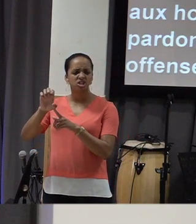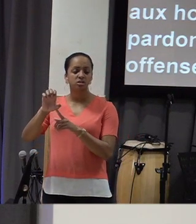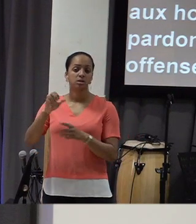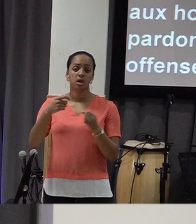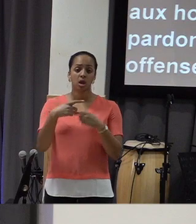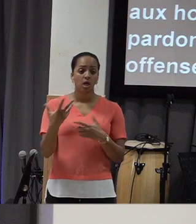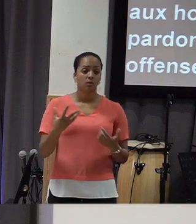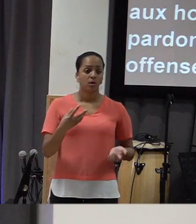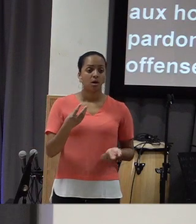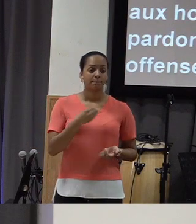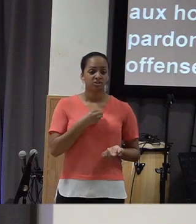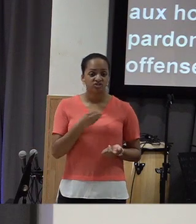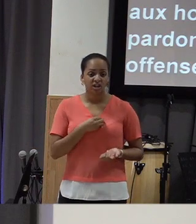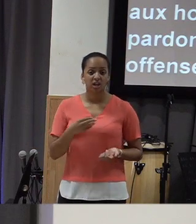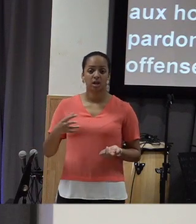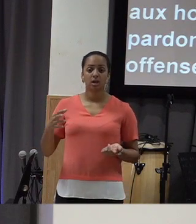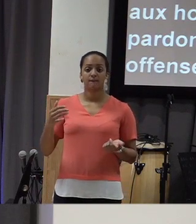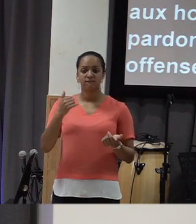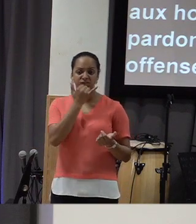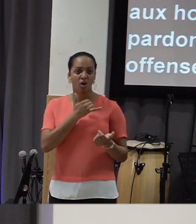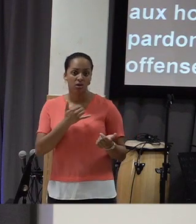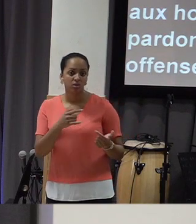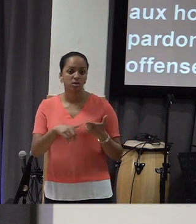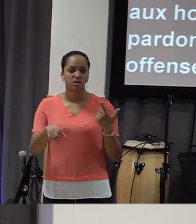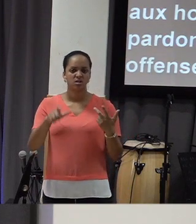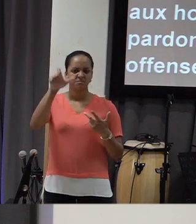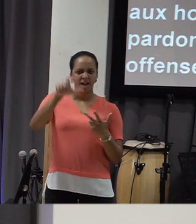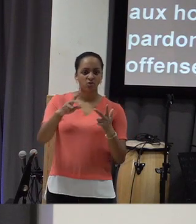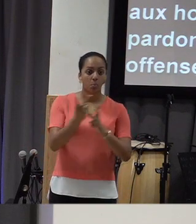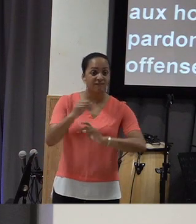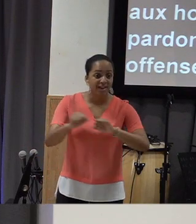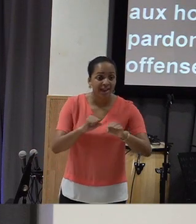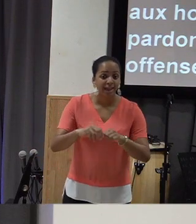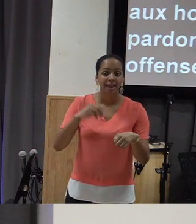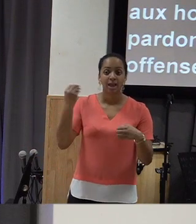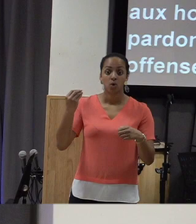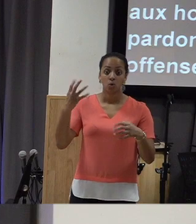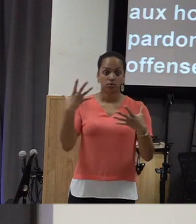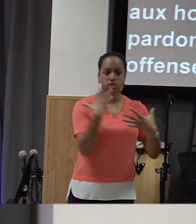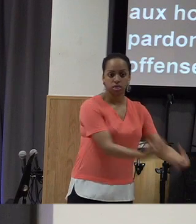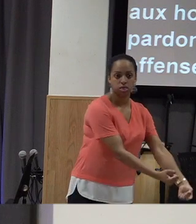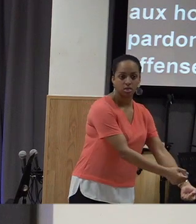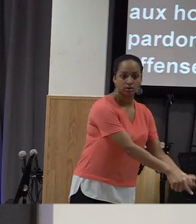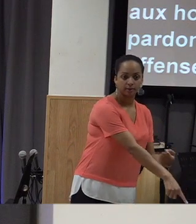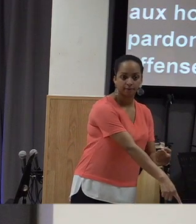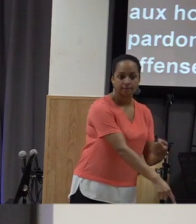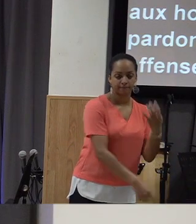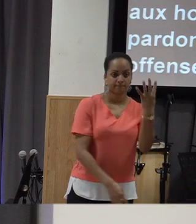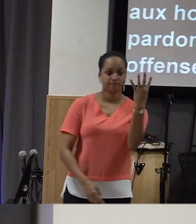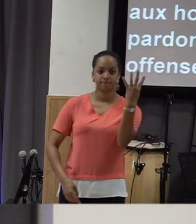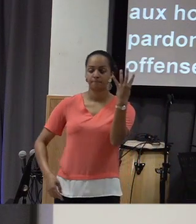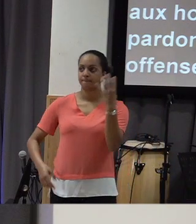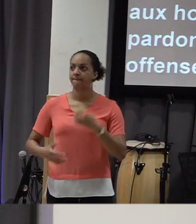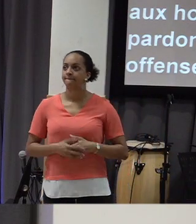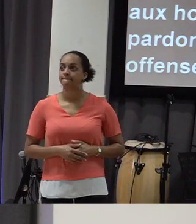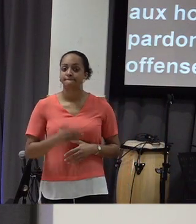péché, un méfait et une chute. L'offense dont il est question ici, il nous est parlé de faute. Si tu es intolérant au